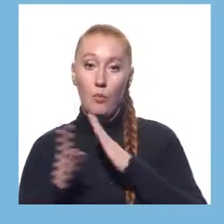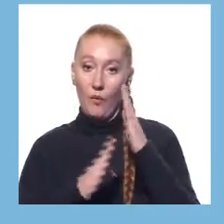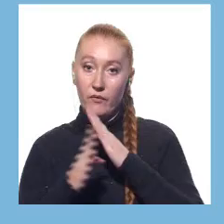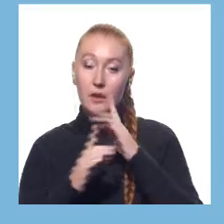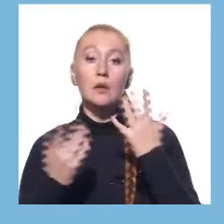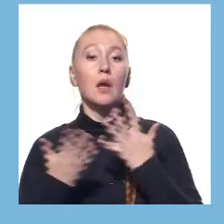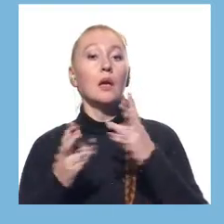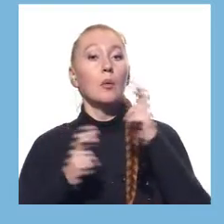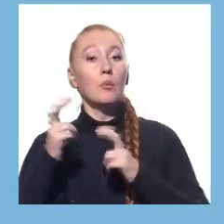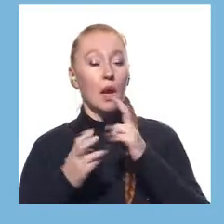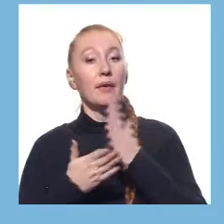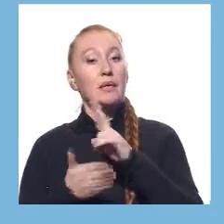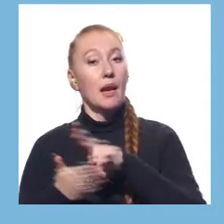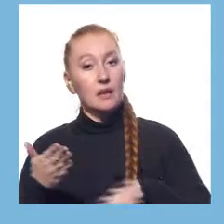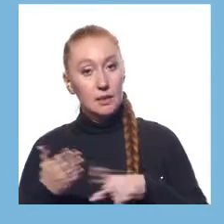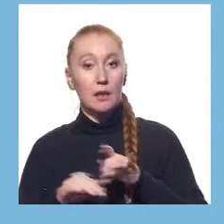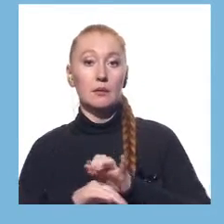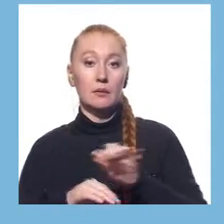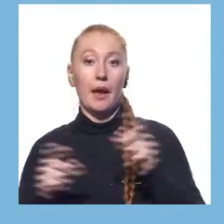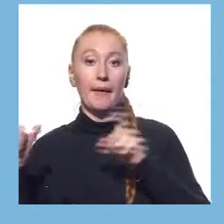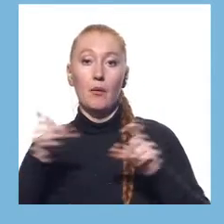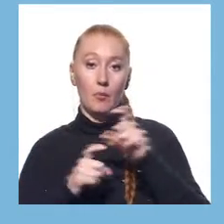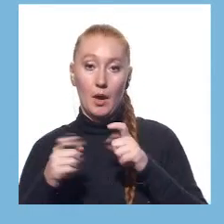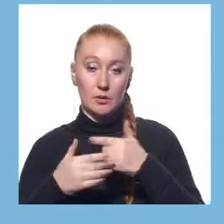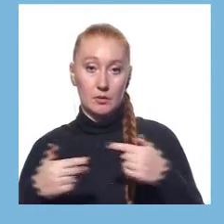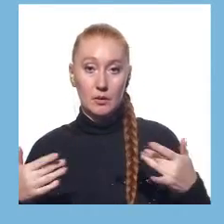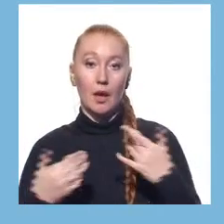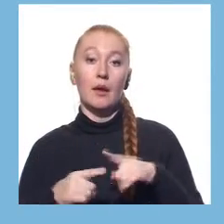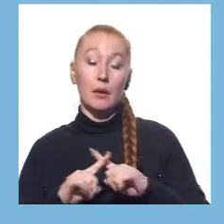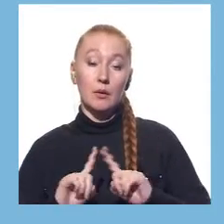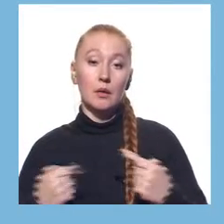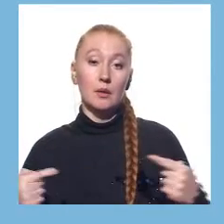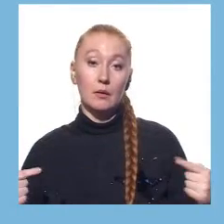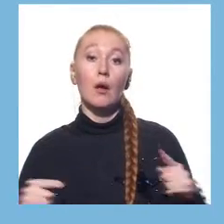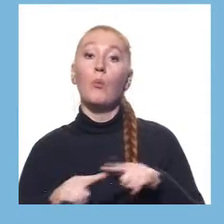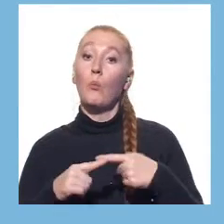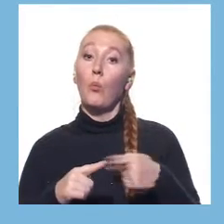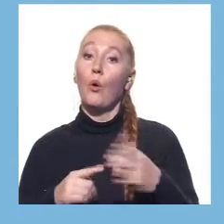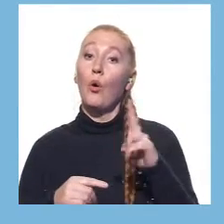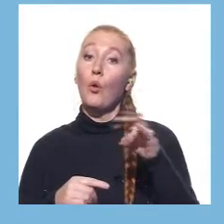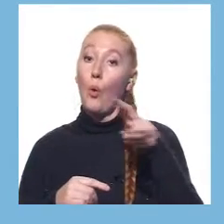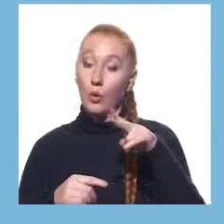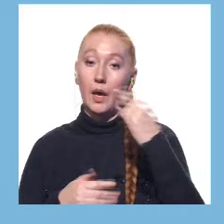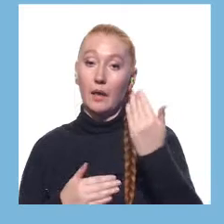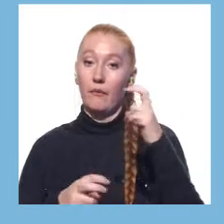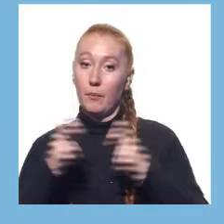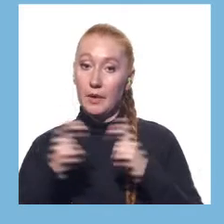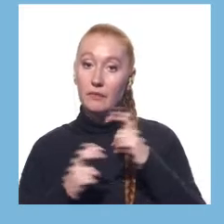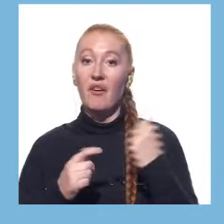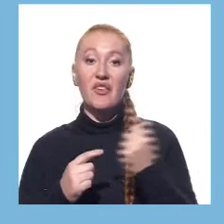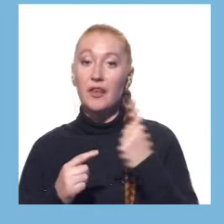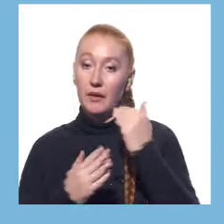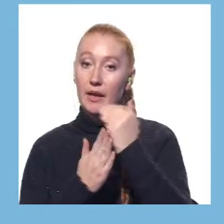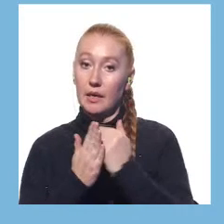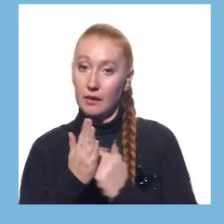в яких підприємств є ліцензії на виробництво хімічних речовин та інше. Також за кодом цього підприємства з єдиного реєстру